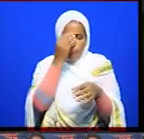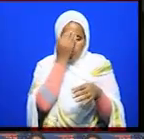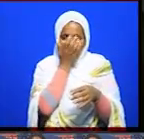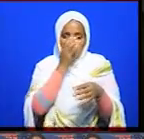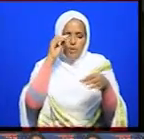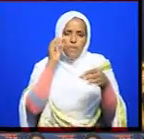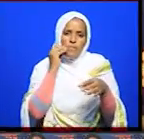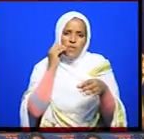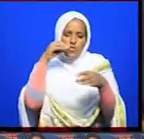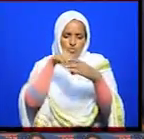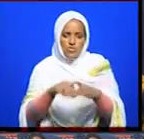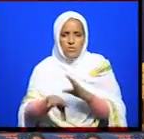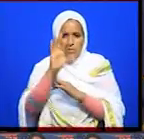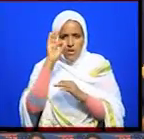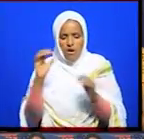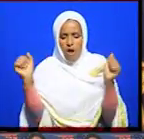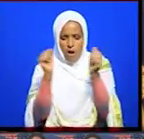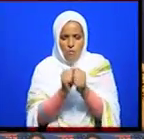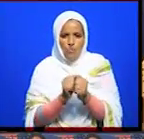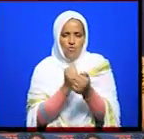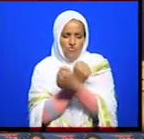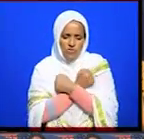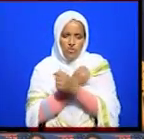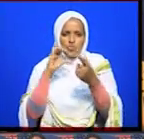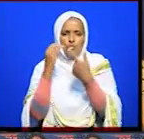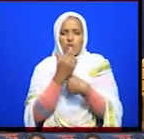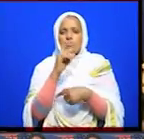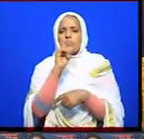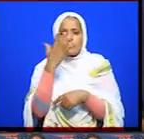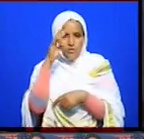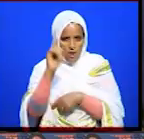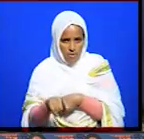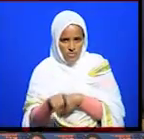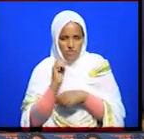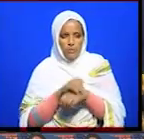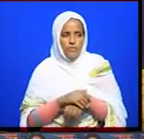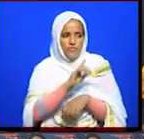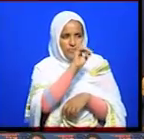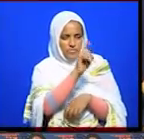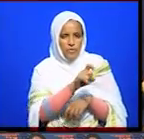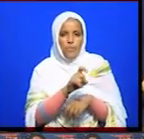የሚገኝ ቤተሰብ ነው መተሳሰብ ያብሮነት የፍቅር ሁኔታው ምን መምሰል አለበት